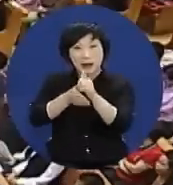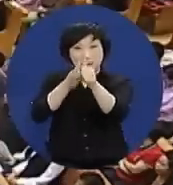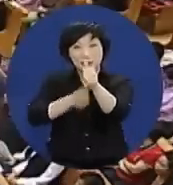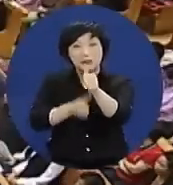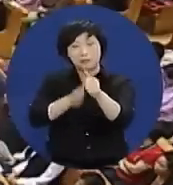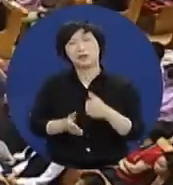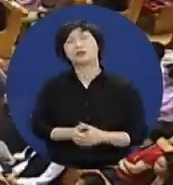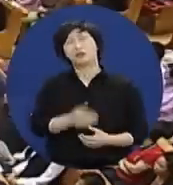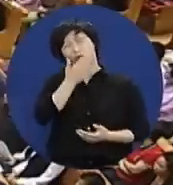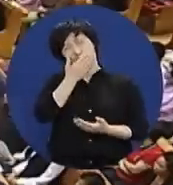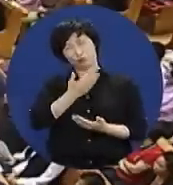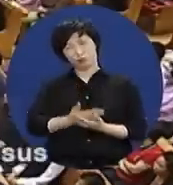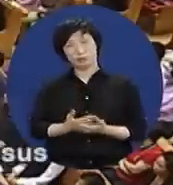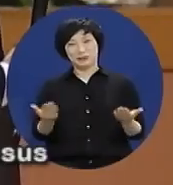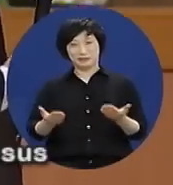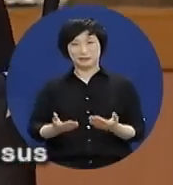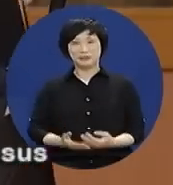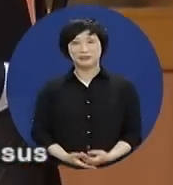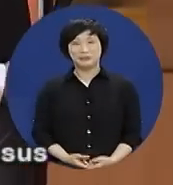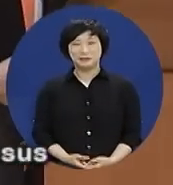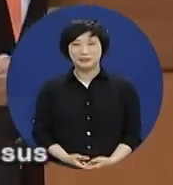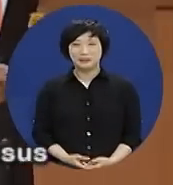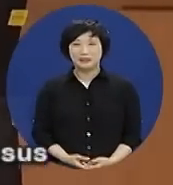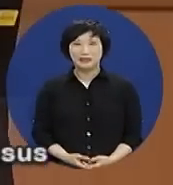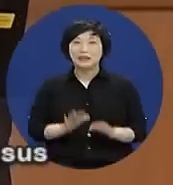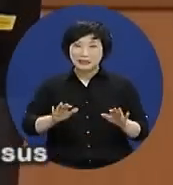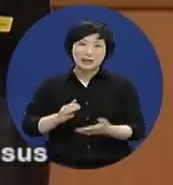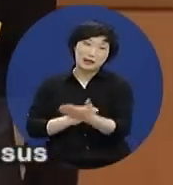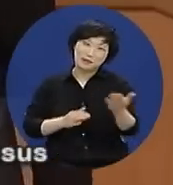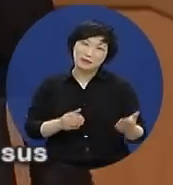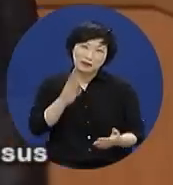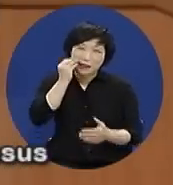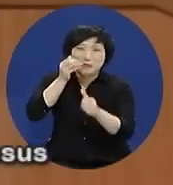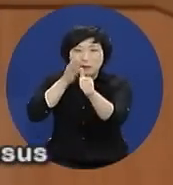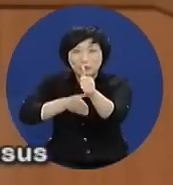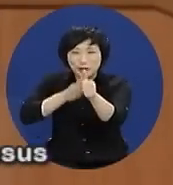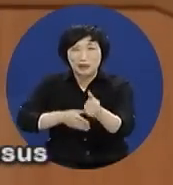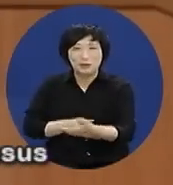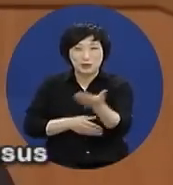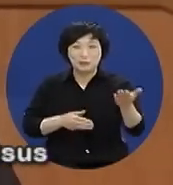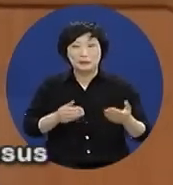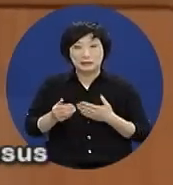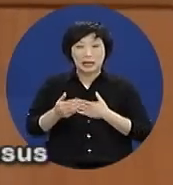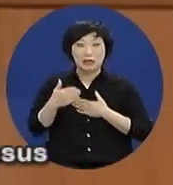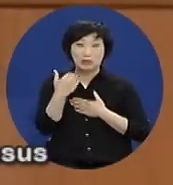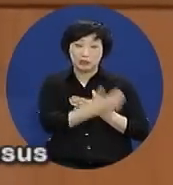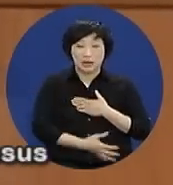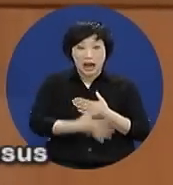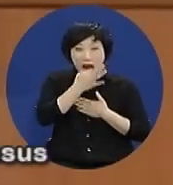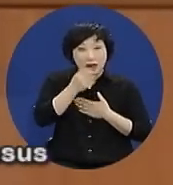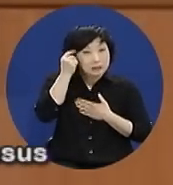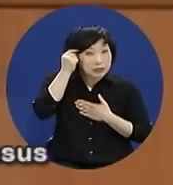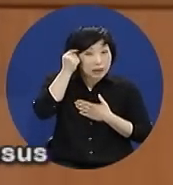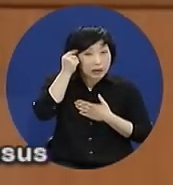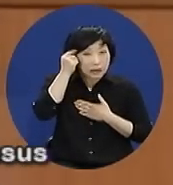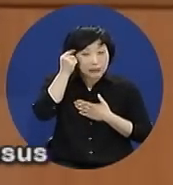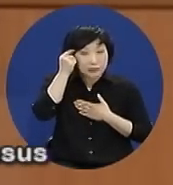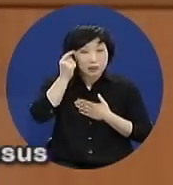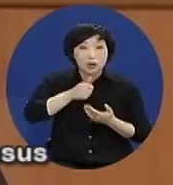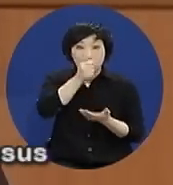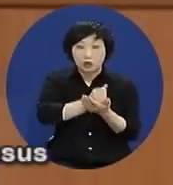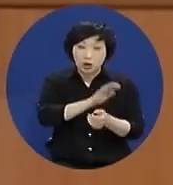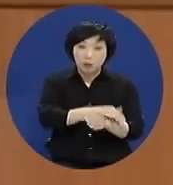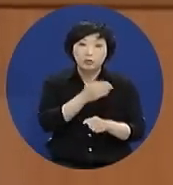に重要なことですのんに私の肉の願うごと肉の思いによる